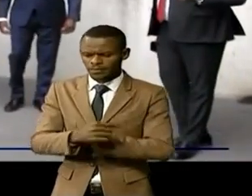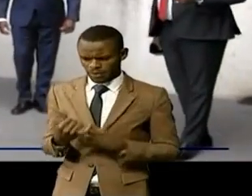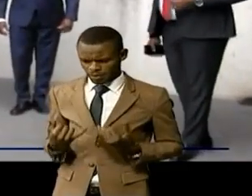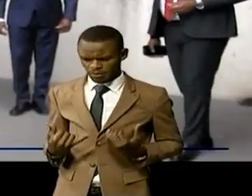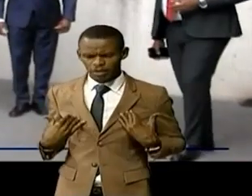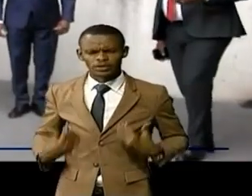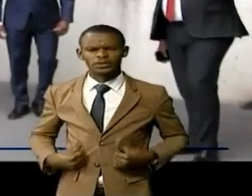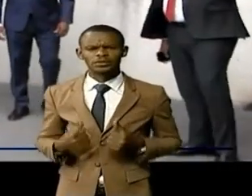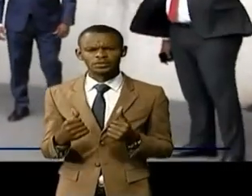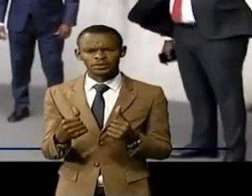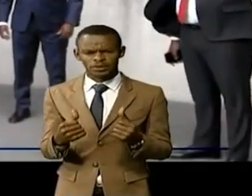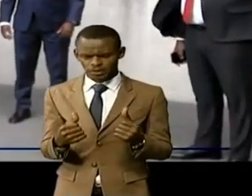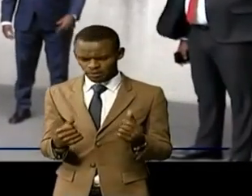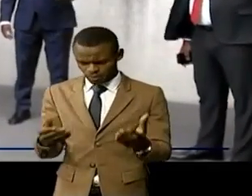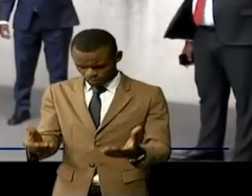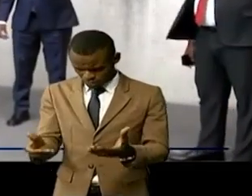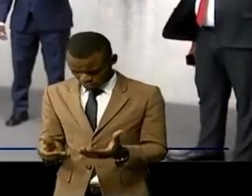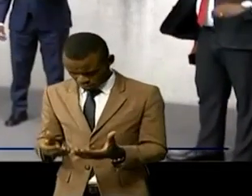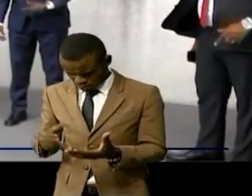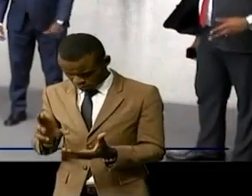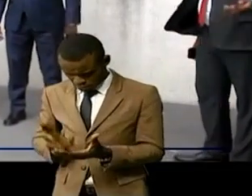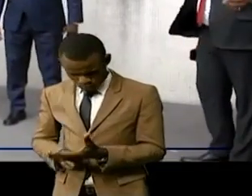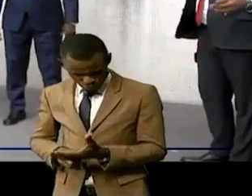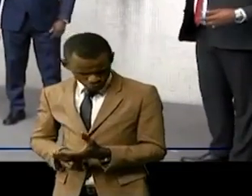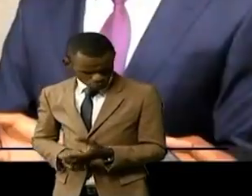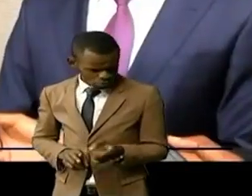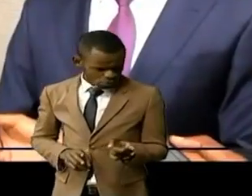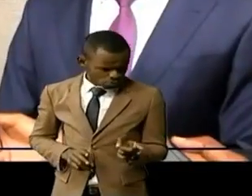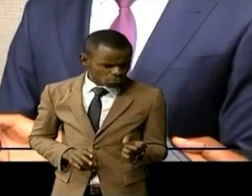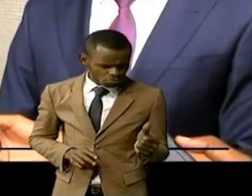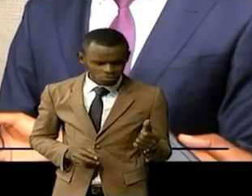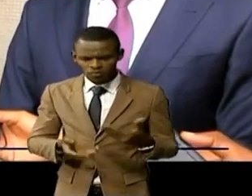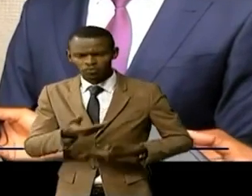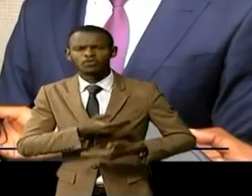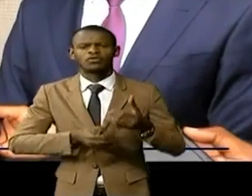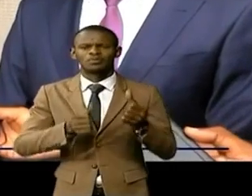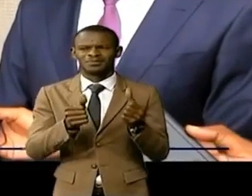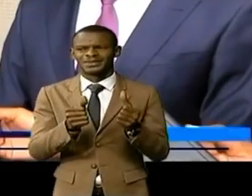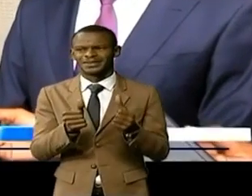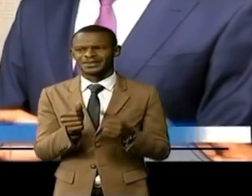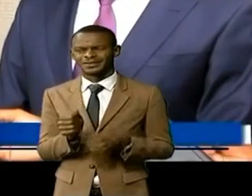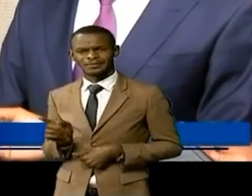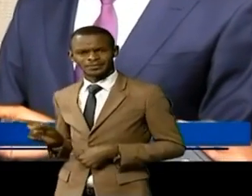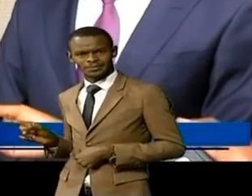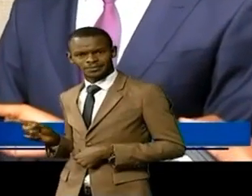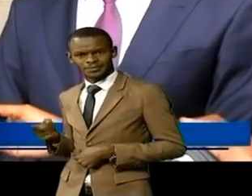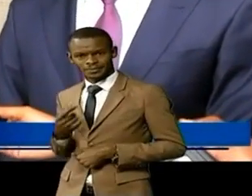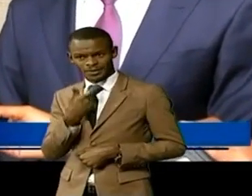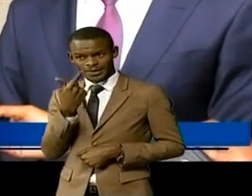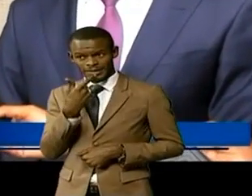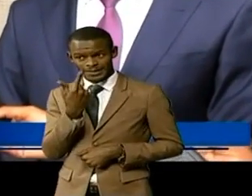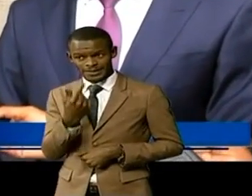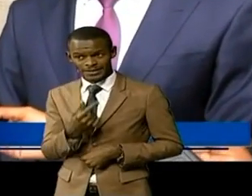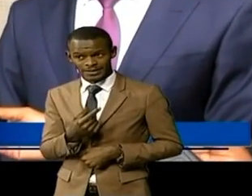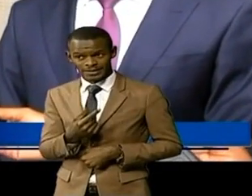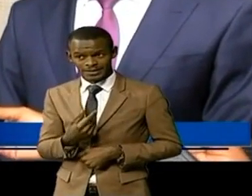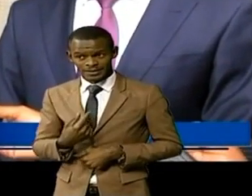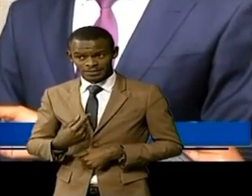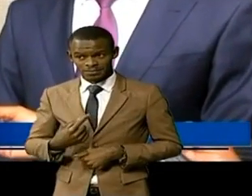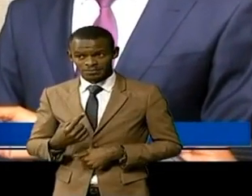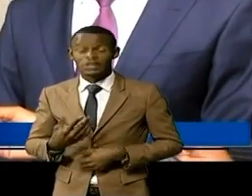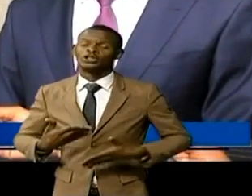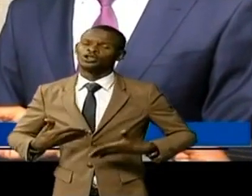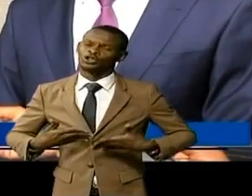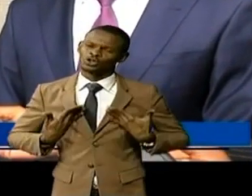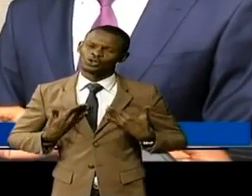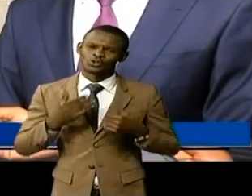les dossiers sensibles. Une grande joie de venir voir mon frère, parce que déjà